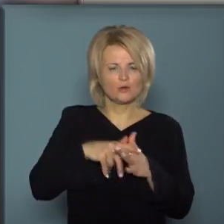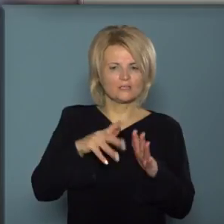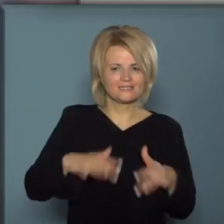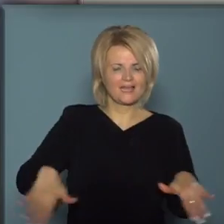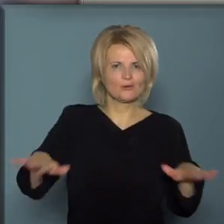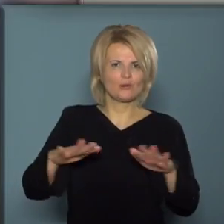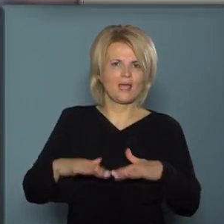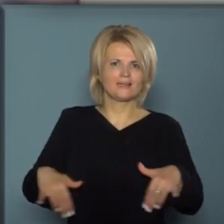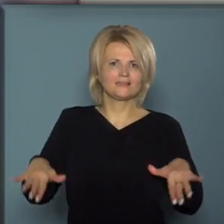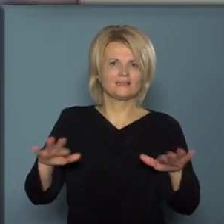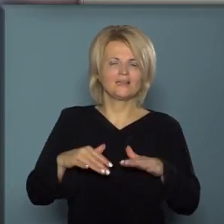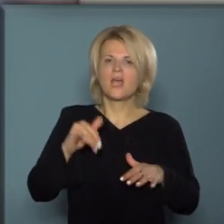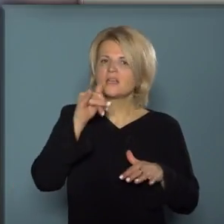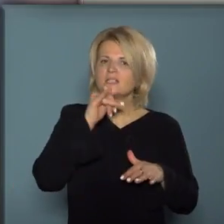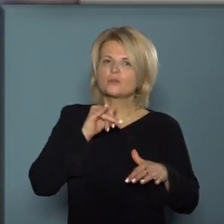a